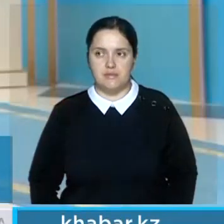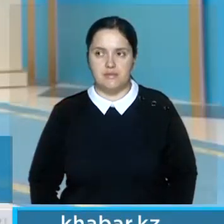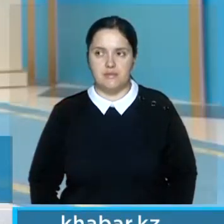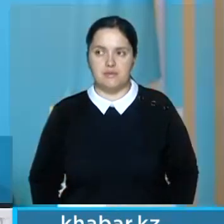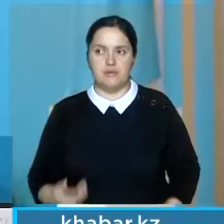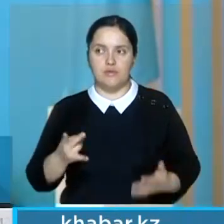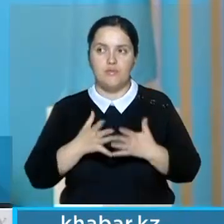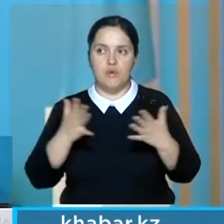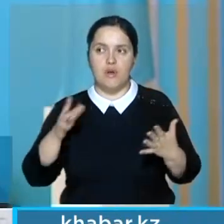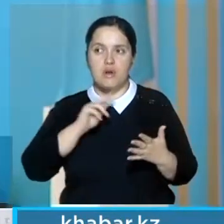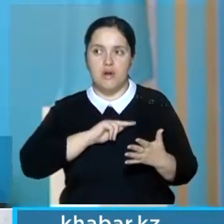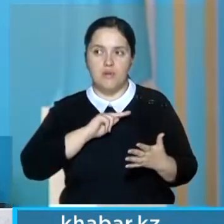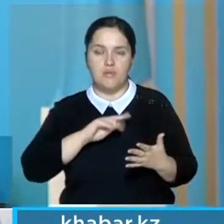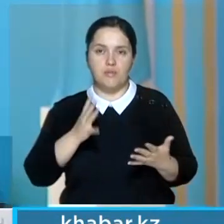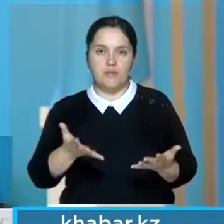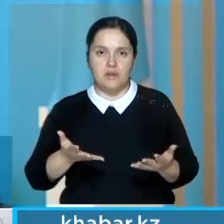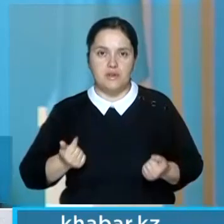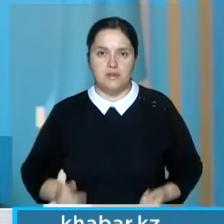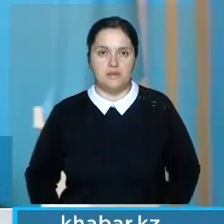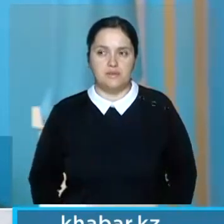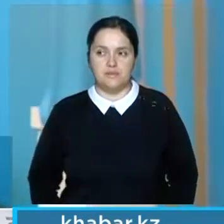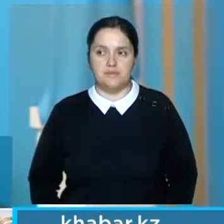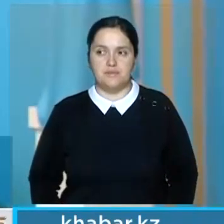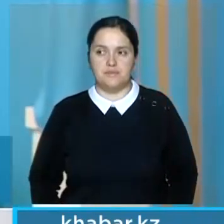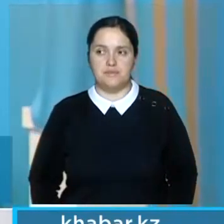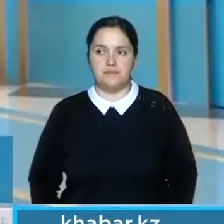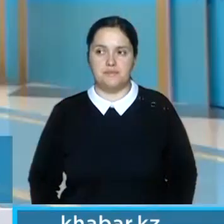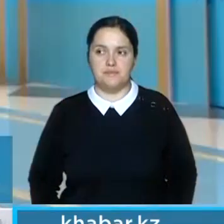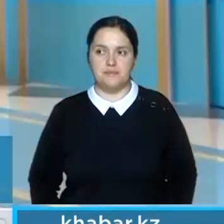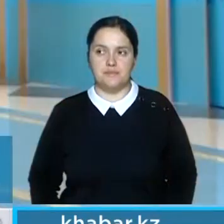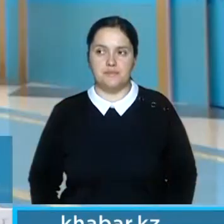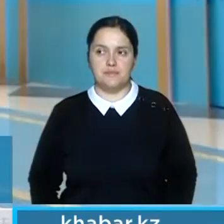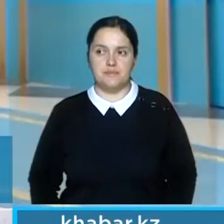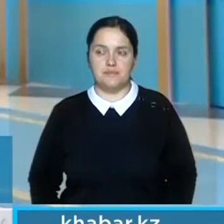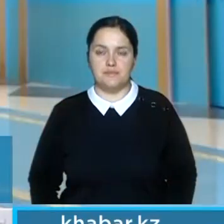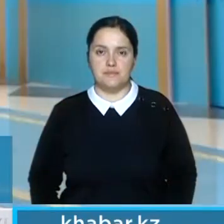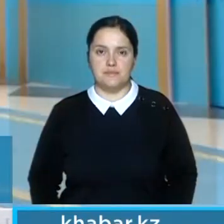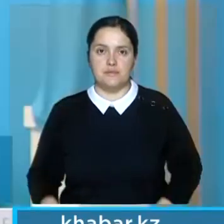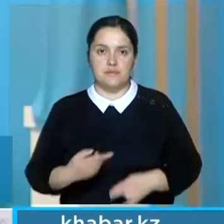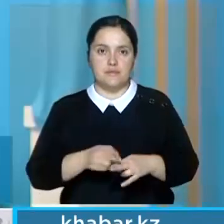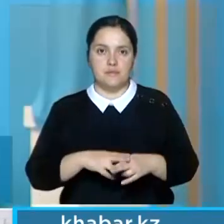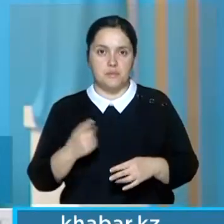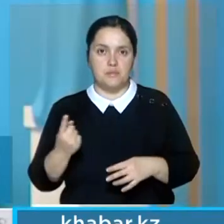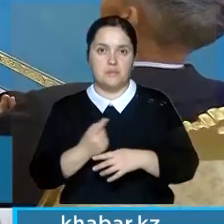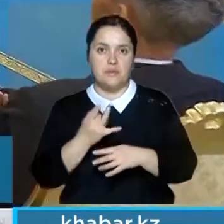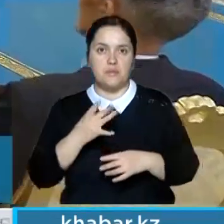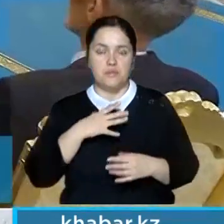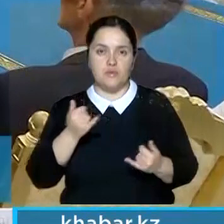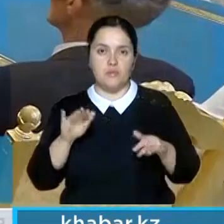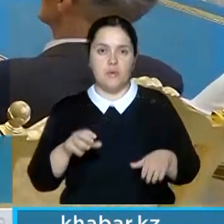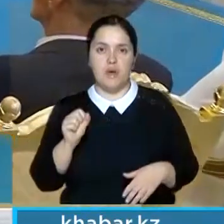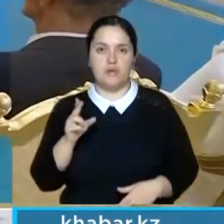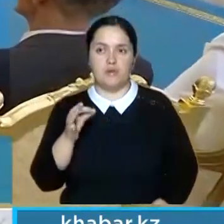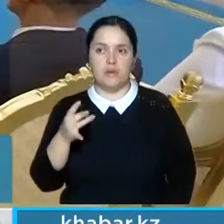работать, творить. Это прям первая у вас награда? Это первая награда моя. Первая награда с рук президента.